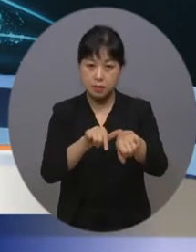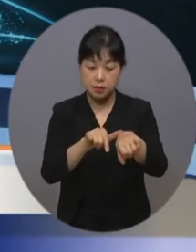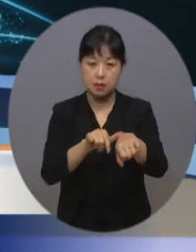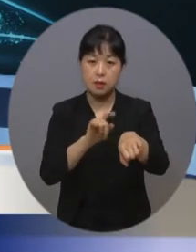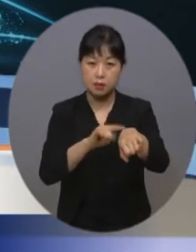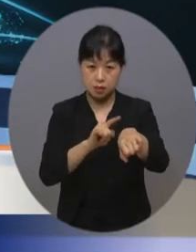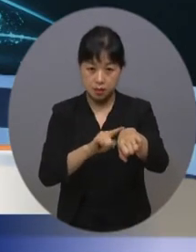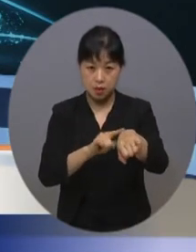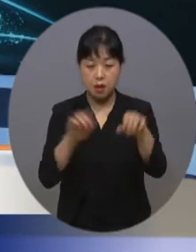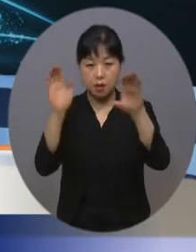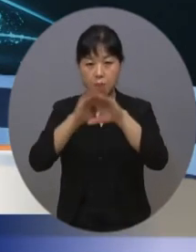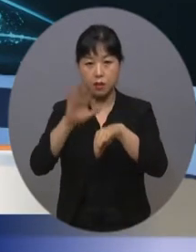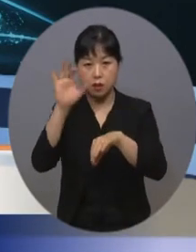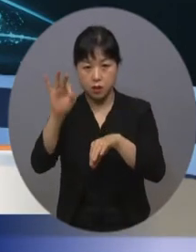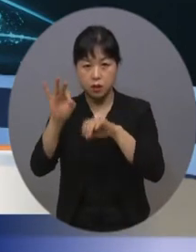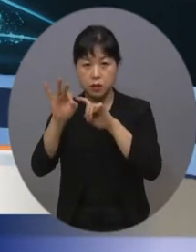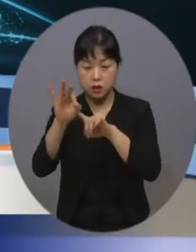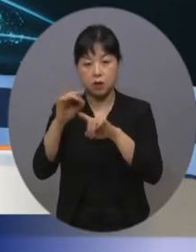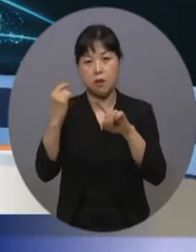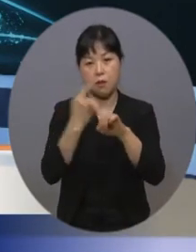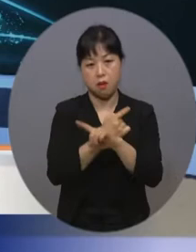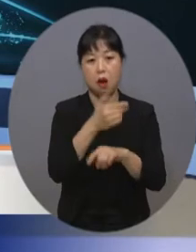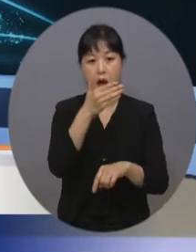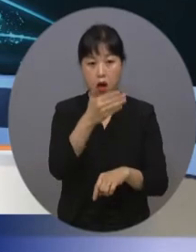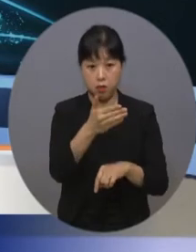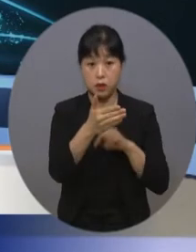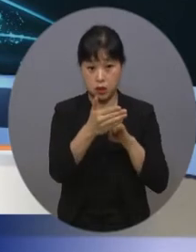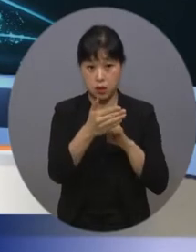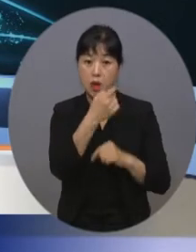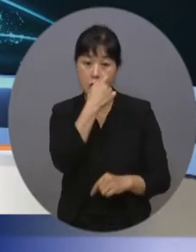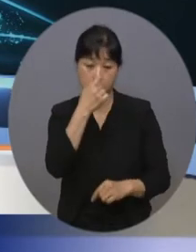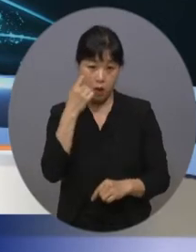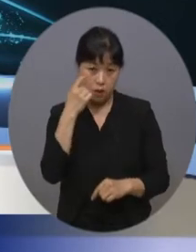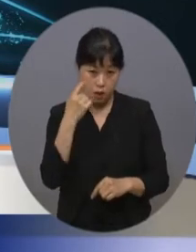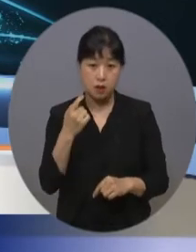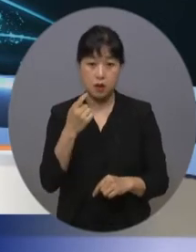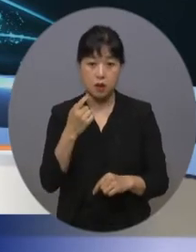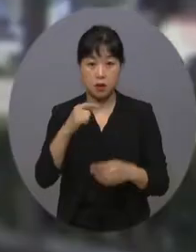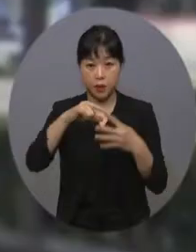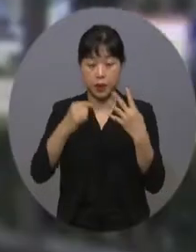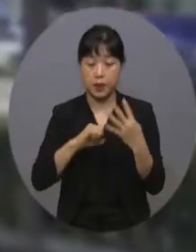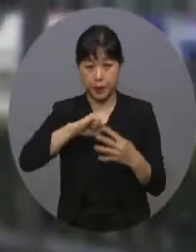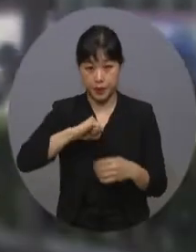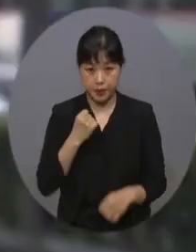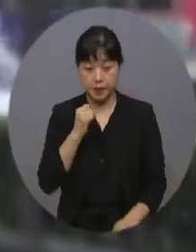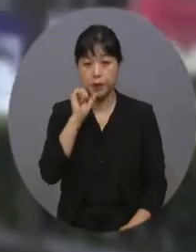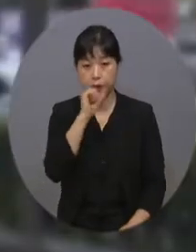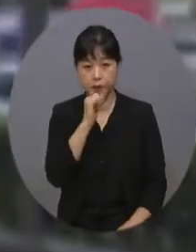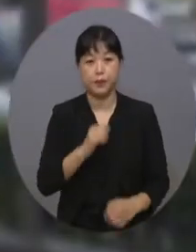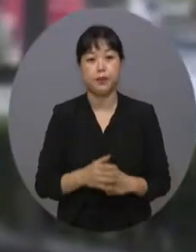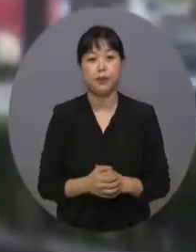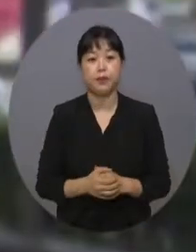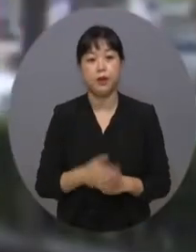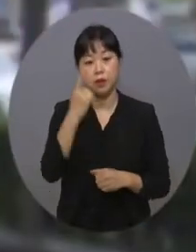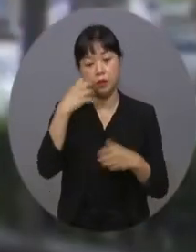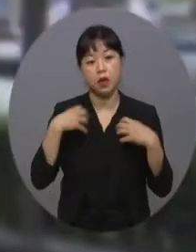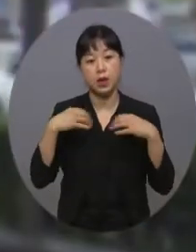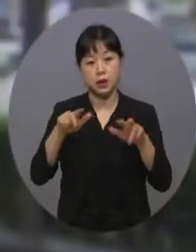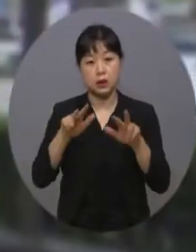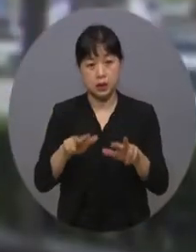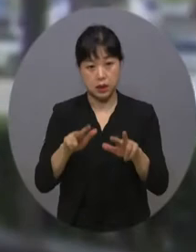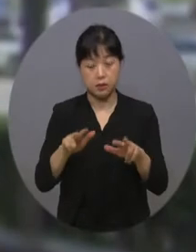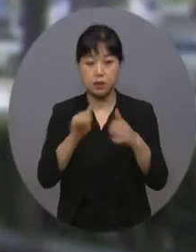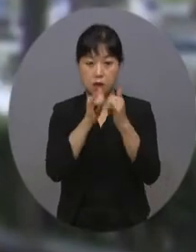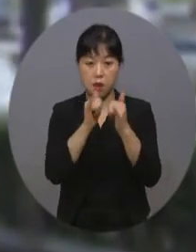더 강화됐는데요. 확인해야 할 방역수칙들을 자세히 알아봤습니다. 정부가 현재 적용 중인